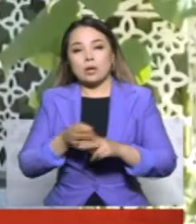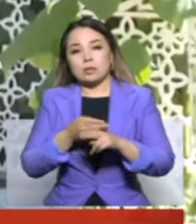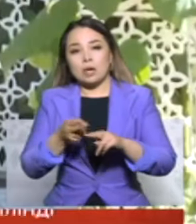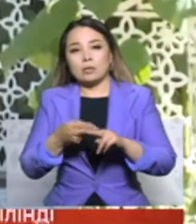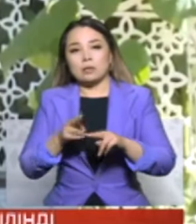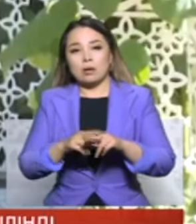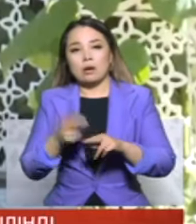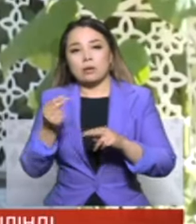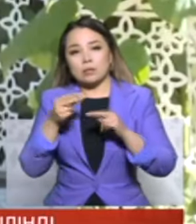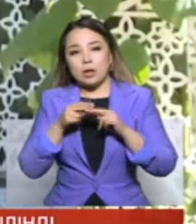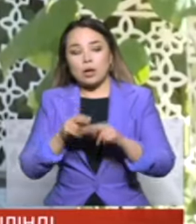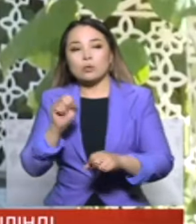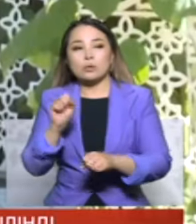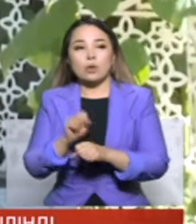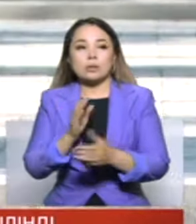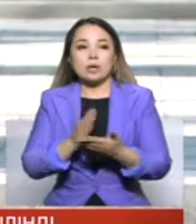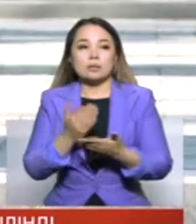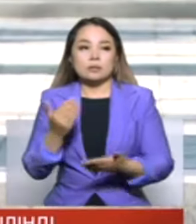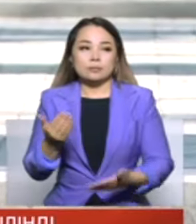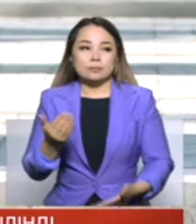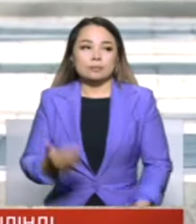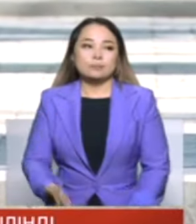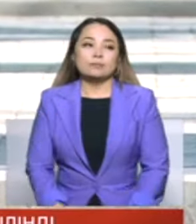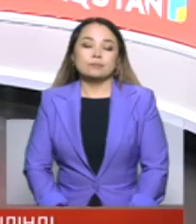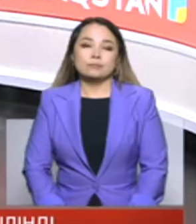ақша аударымдарын тоқтатты.